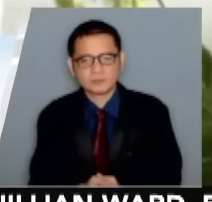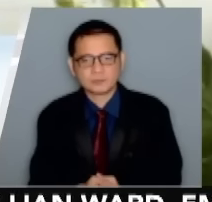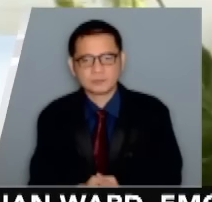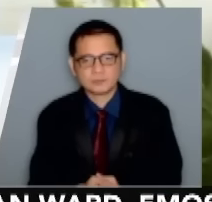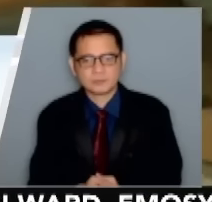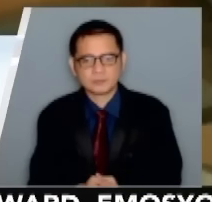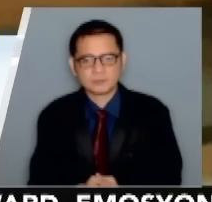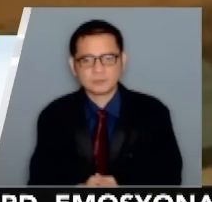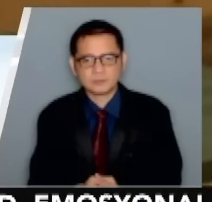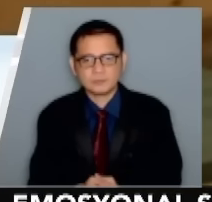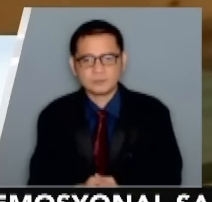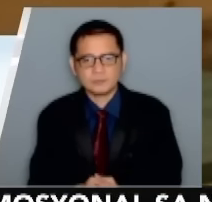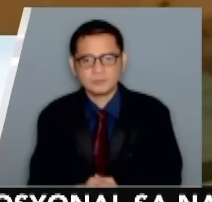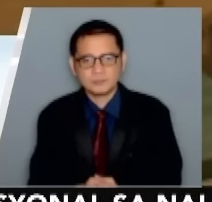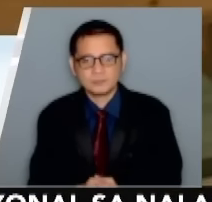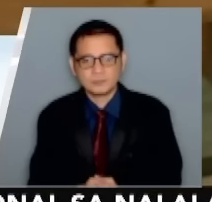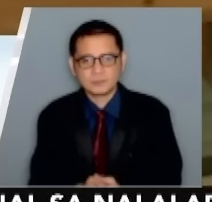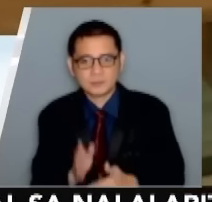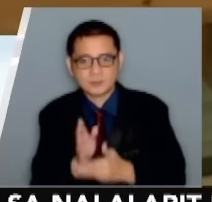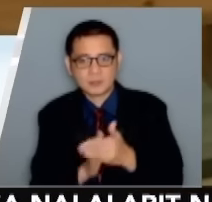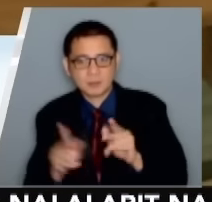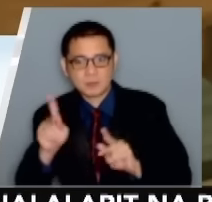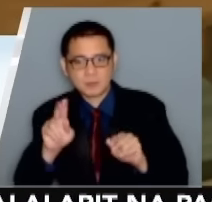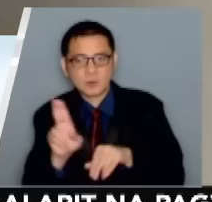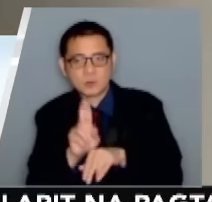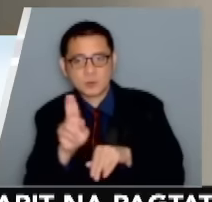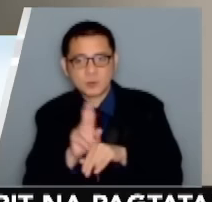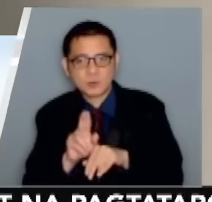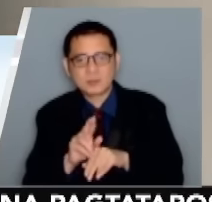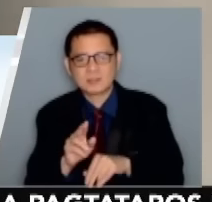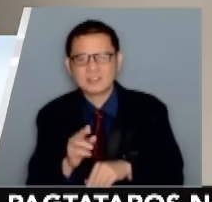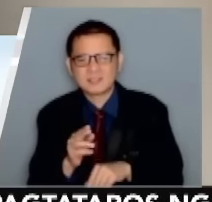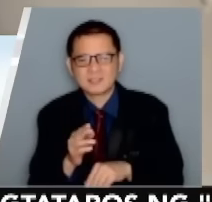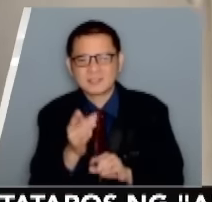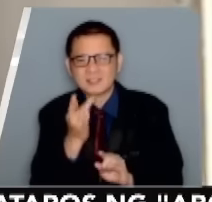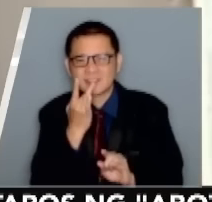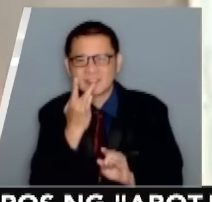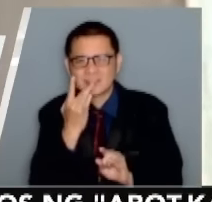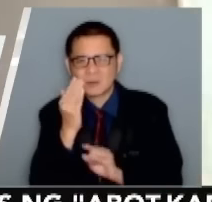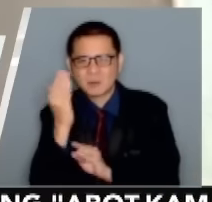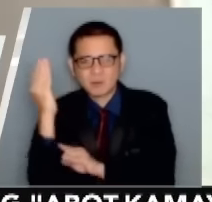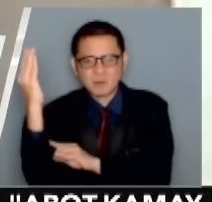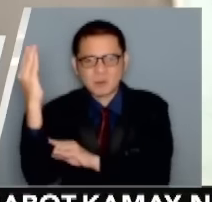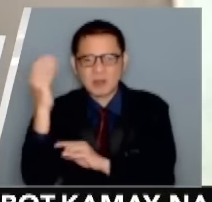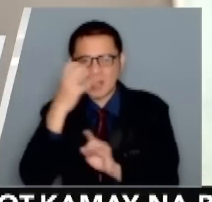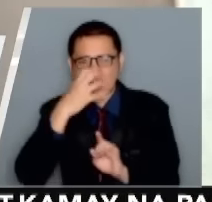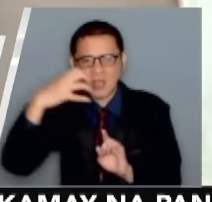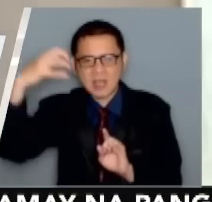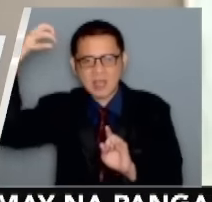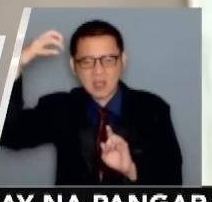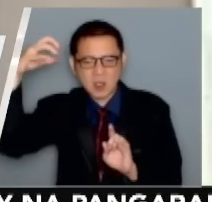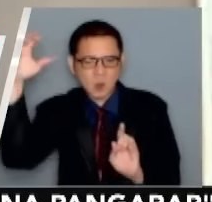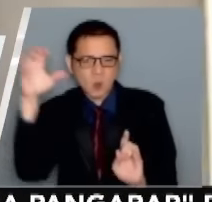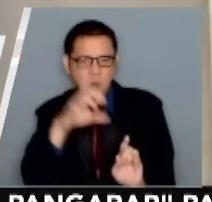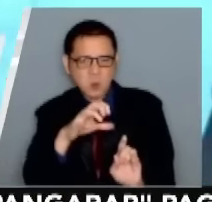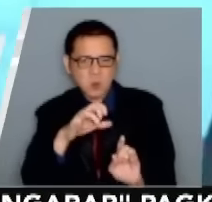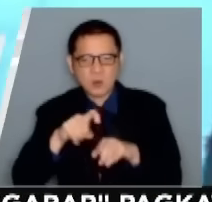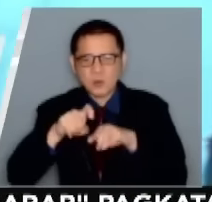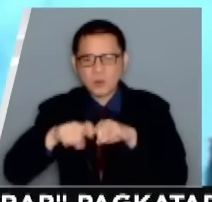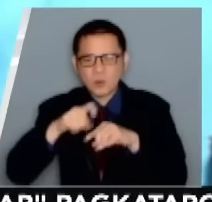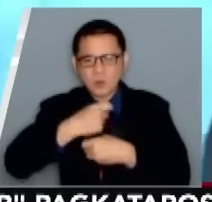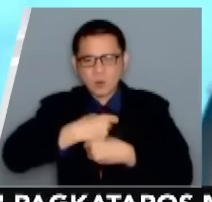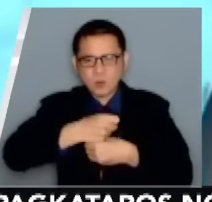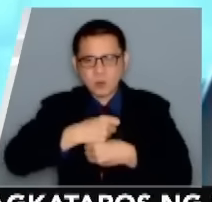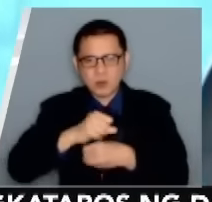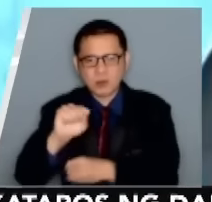iba, umasa sa maliit na solar light. Hirap talaga, mama. Awa mo, yun nga, daming gagat yung apo ko dito sa mukha niya. Balik